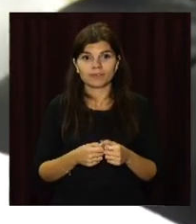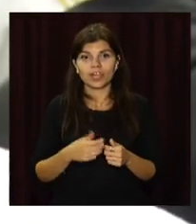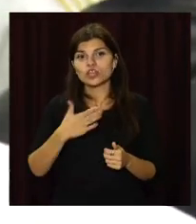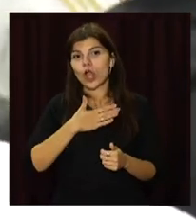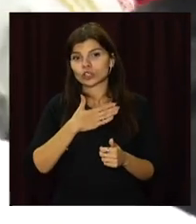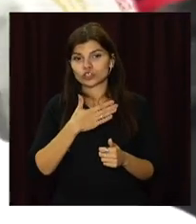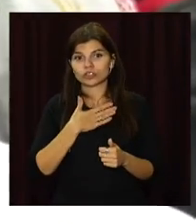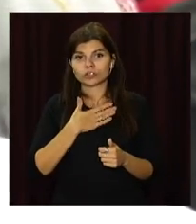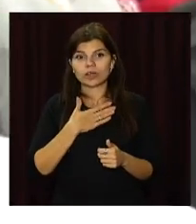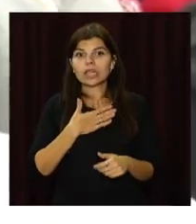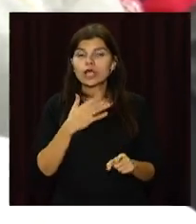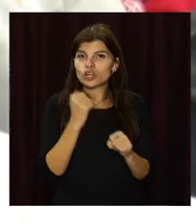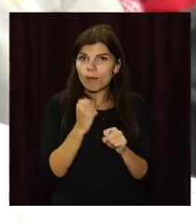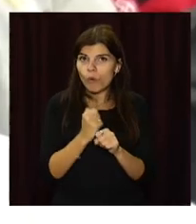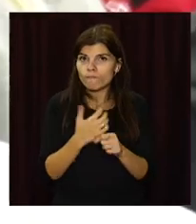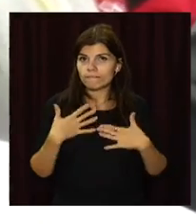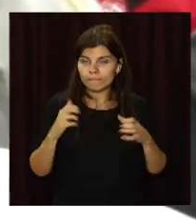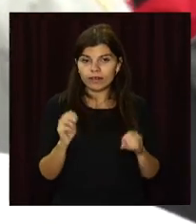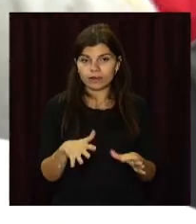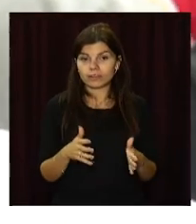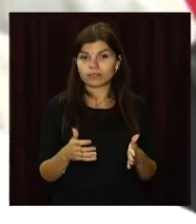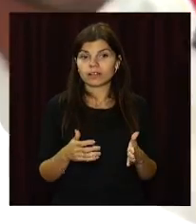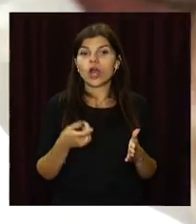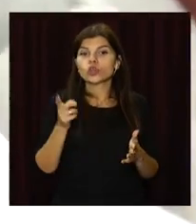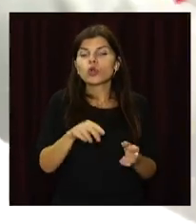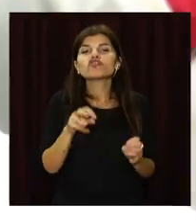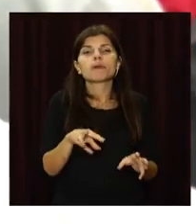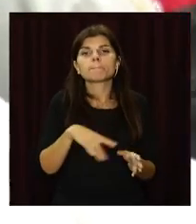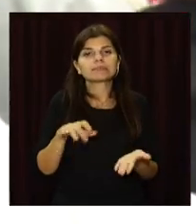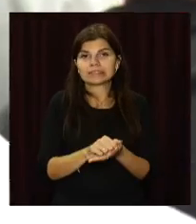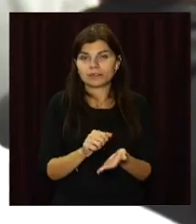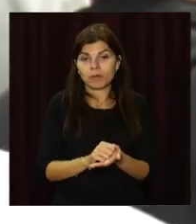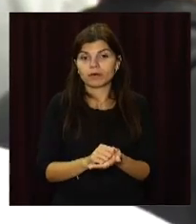нашої роботи, то, чим ми займаємося.